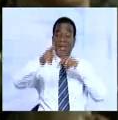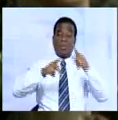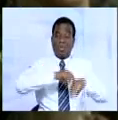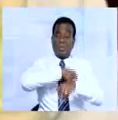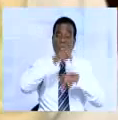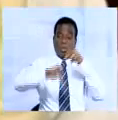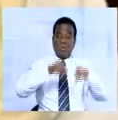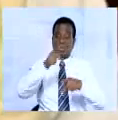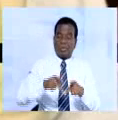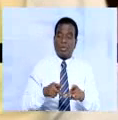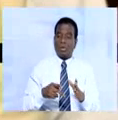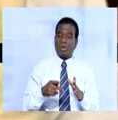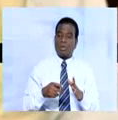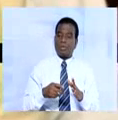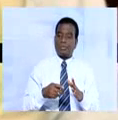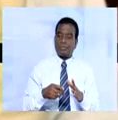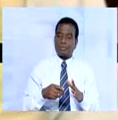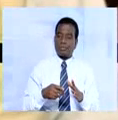pays.